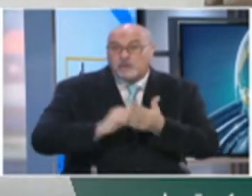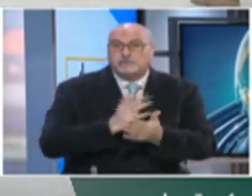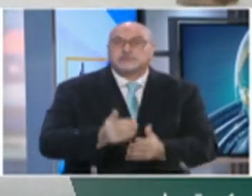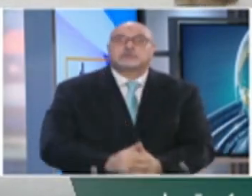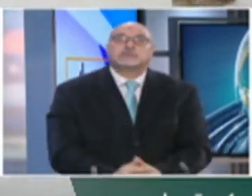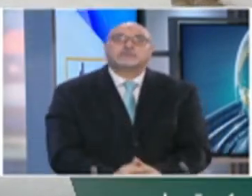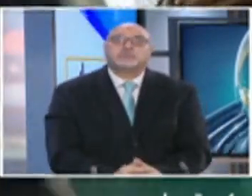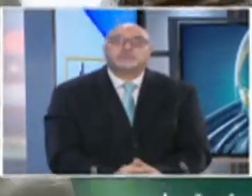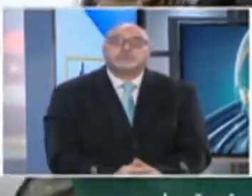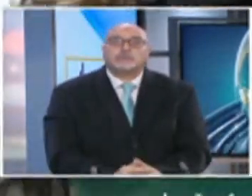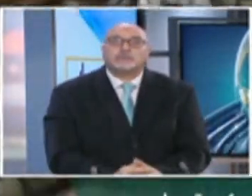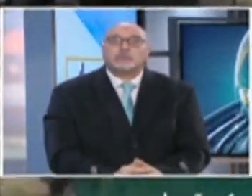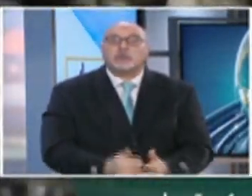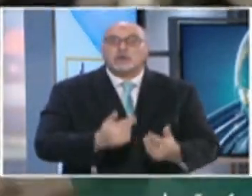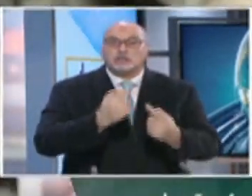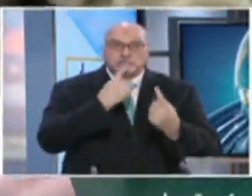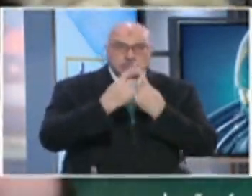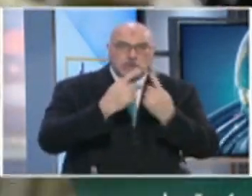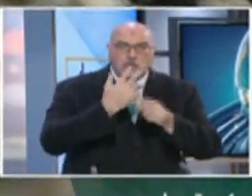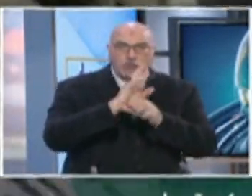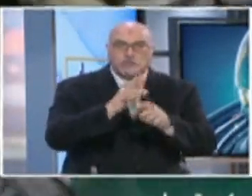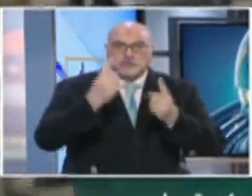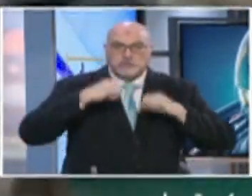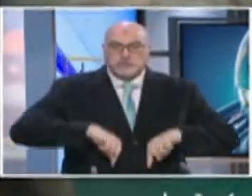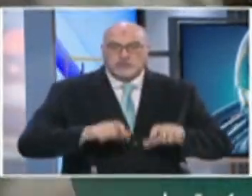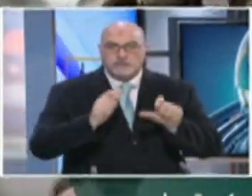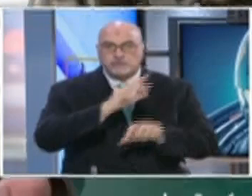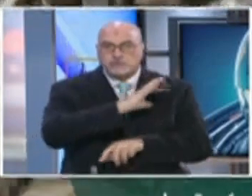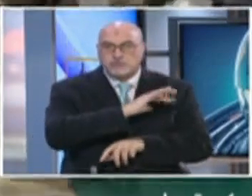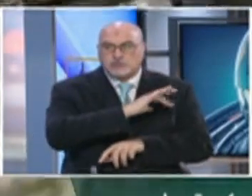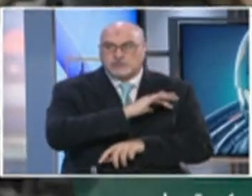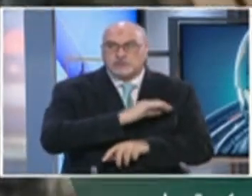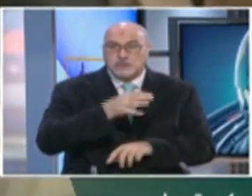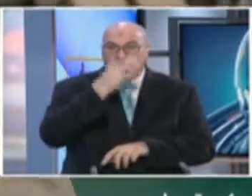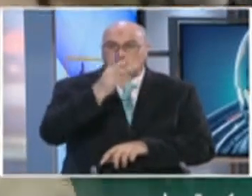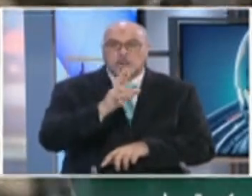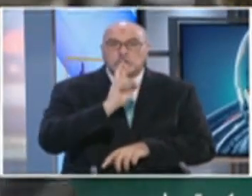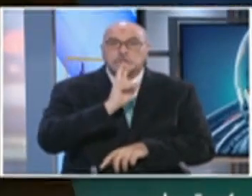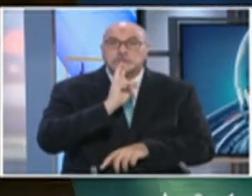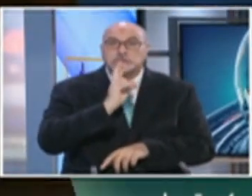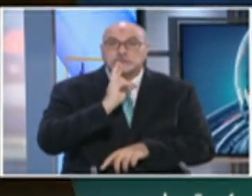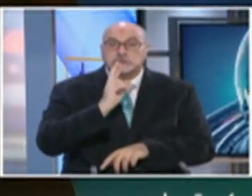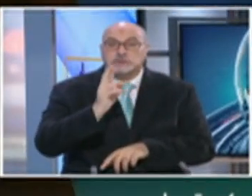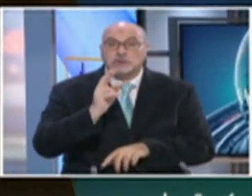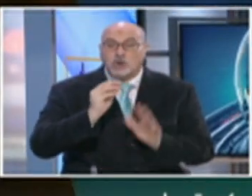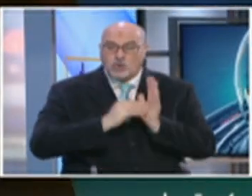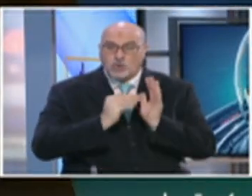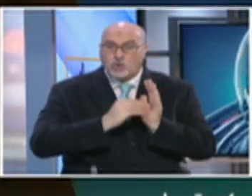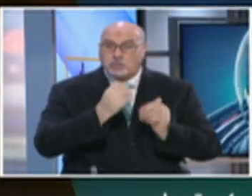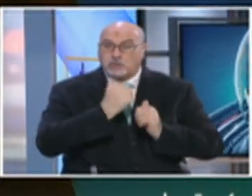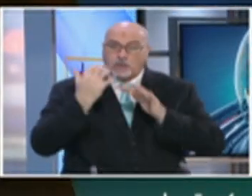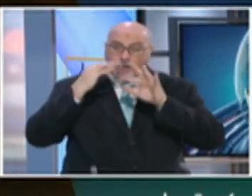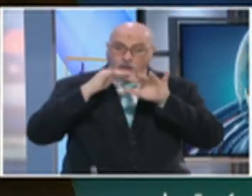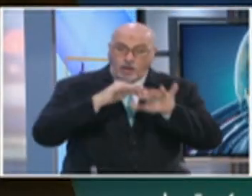هذا كما أعلن المتحدث باسم وزارة الدفاع الأمريكية أن روسيا عززت من استعداداتها